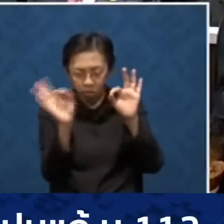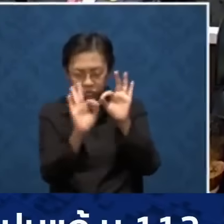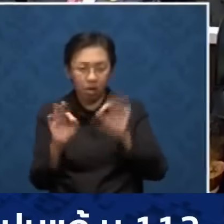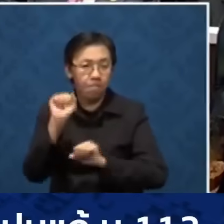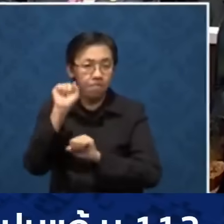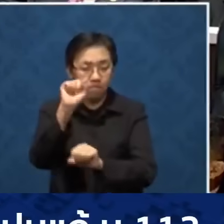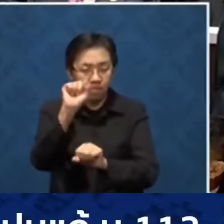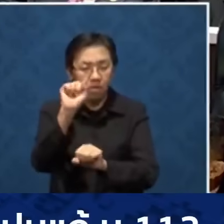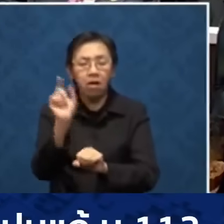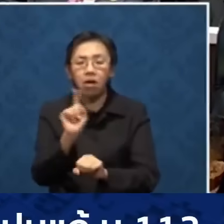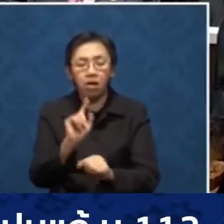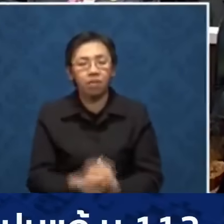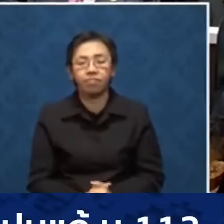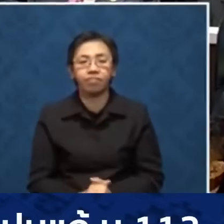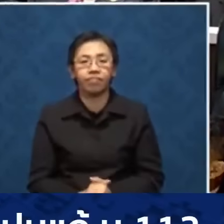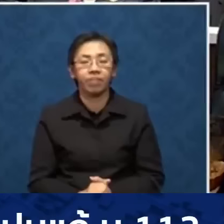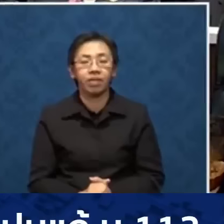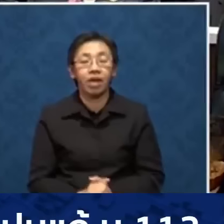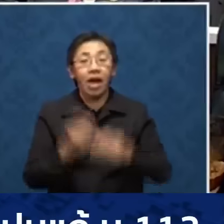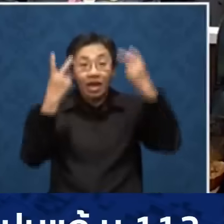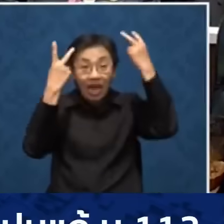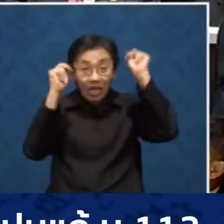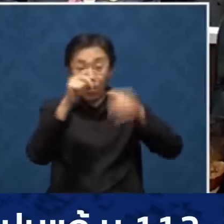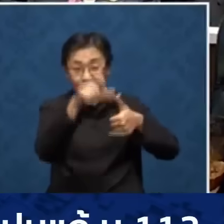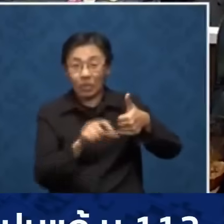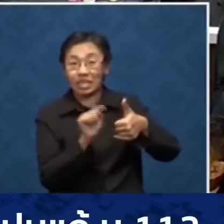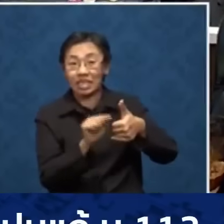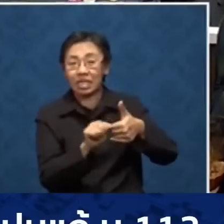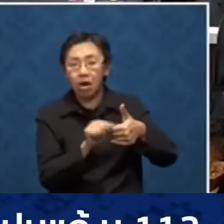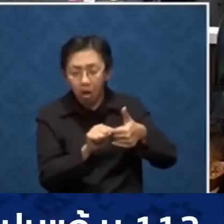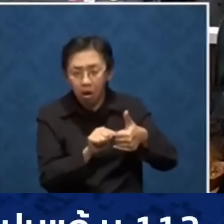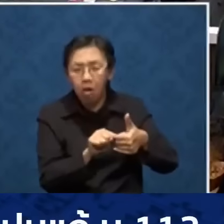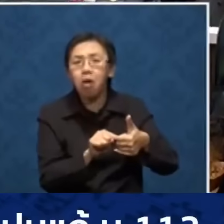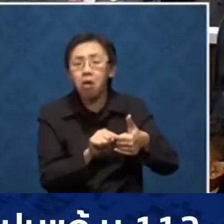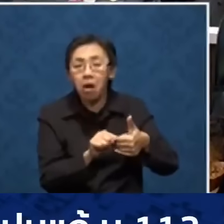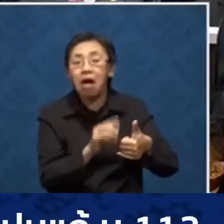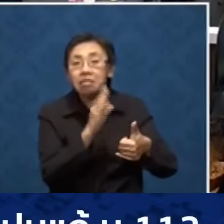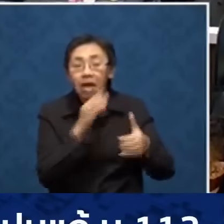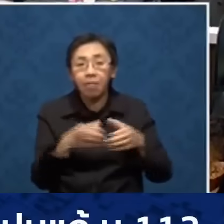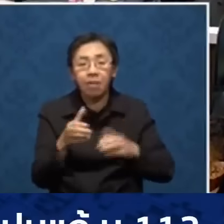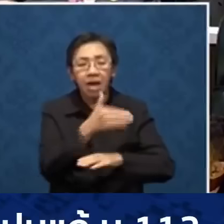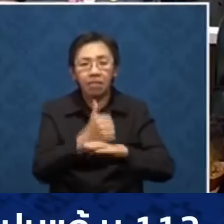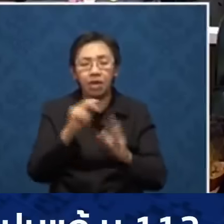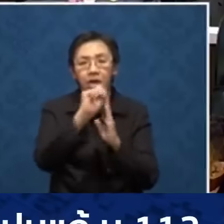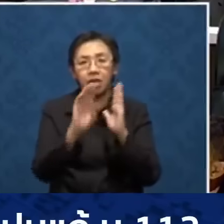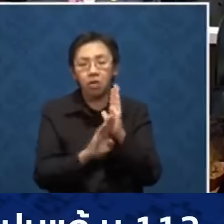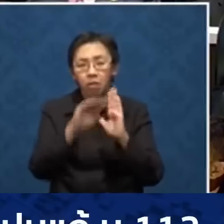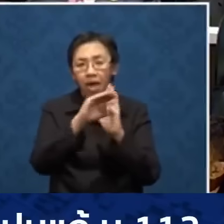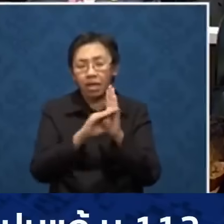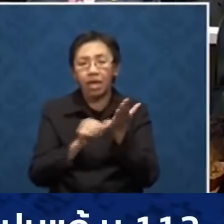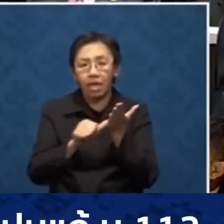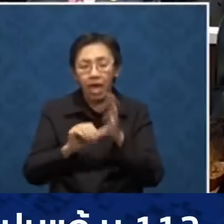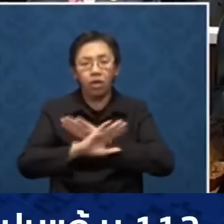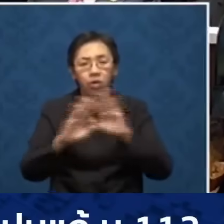ฎหมายอาญามาตรา112อย่างเต็มที่ครับแม้ว่านายพิธาผู้ได้รับการเสนอชื่อเป็นนายกกลับ